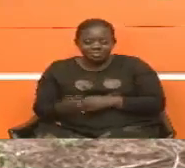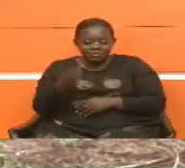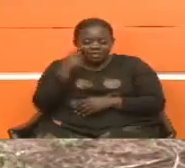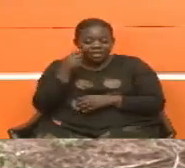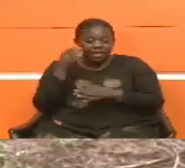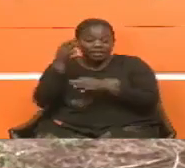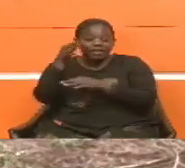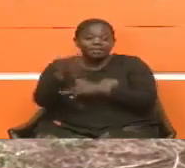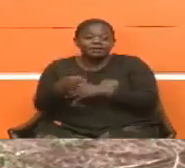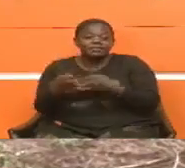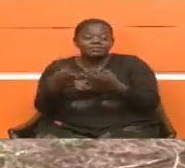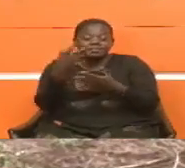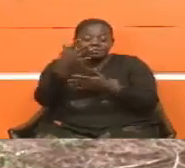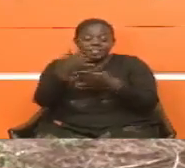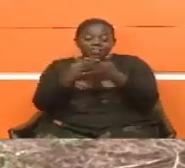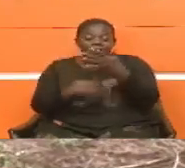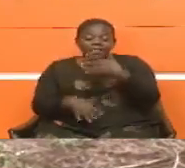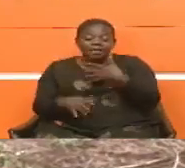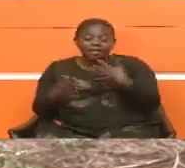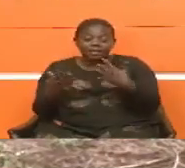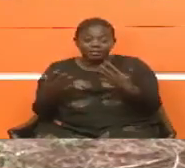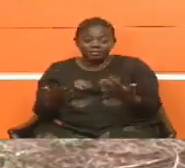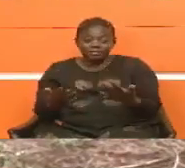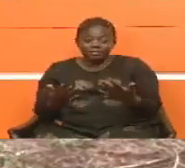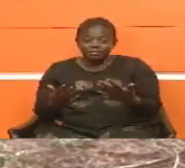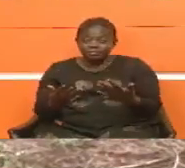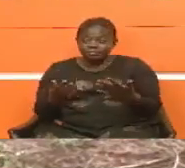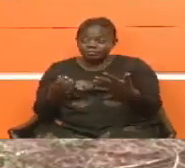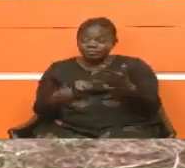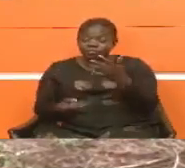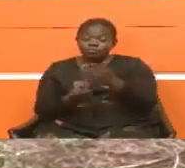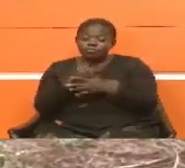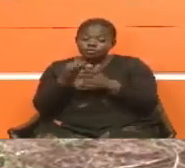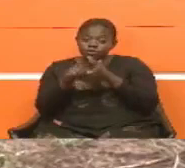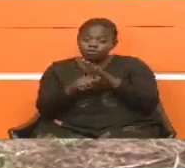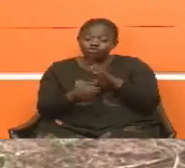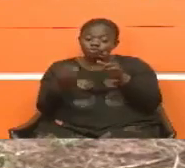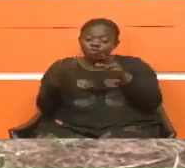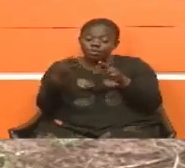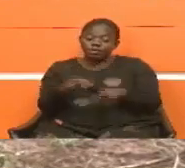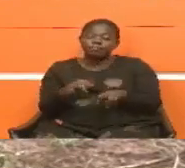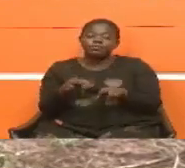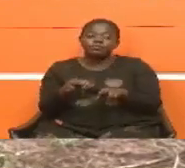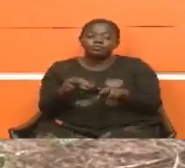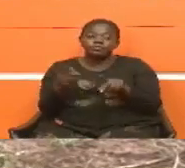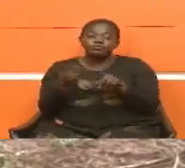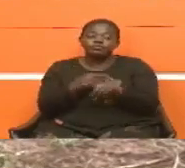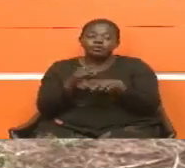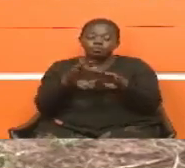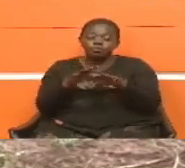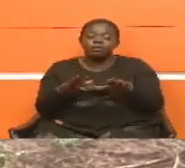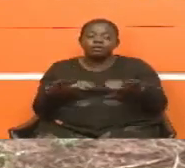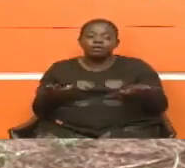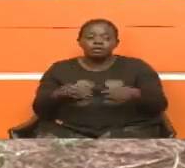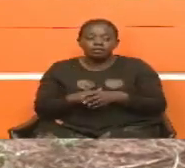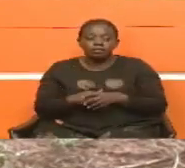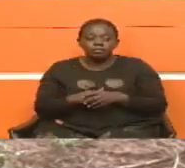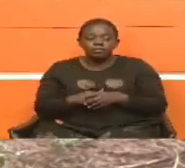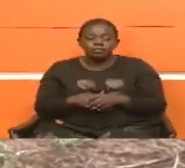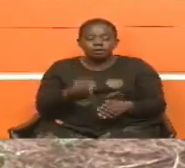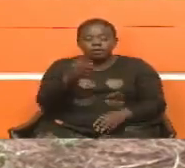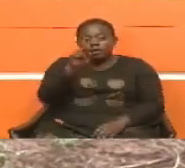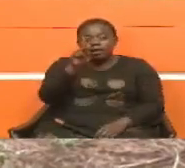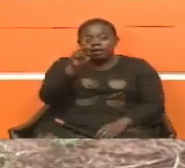maaso wajja kuyiwayo omusaayi. Kazalabulwa w'ensonga okubeerawo enkyamu eva ku ttaka ly'e